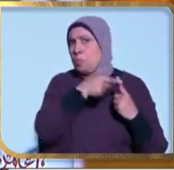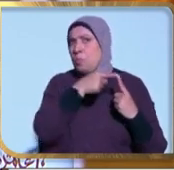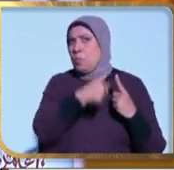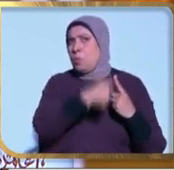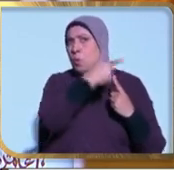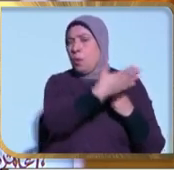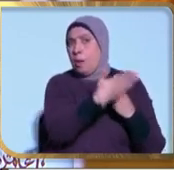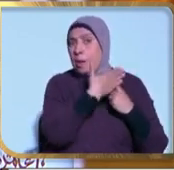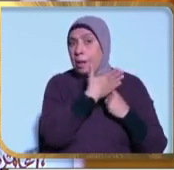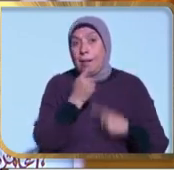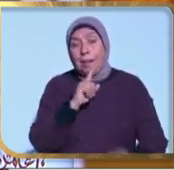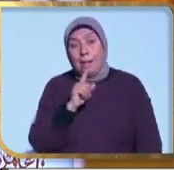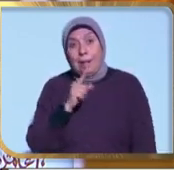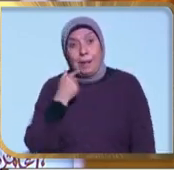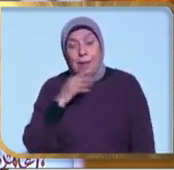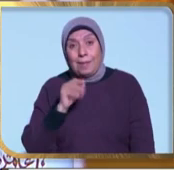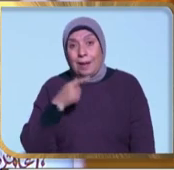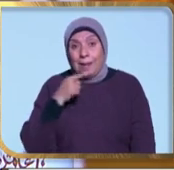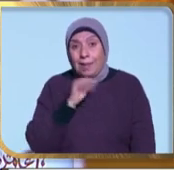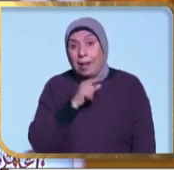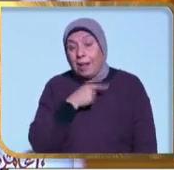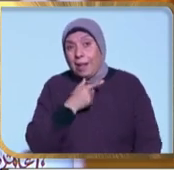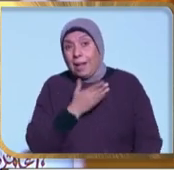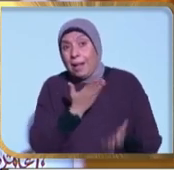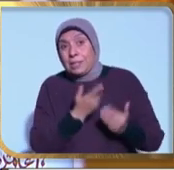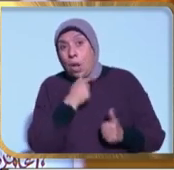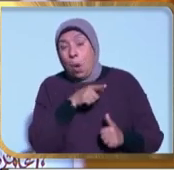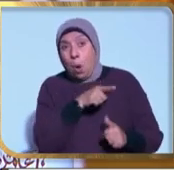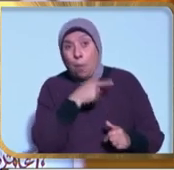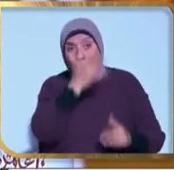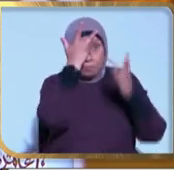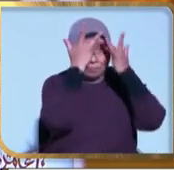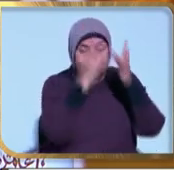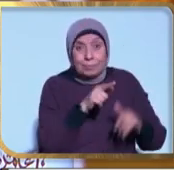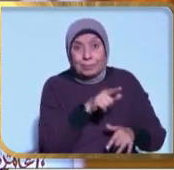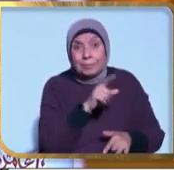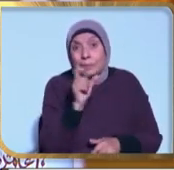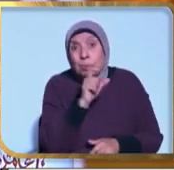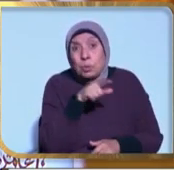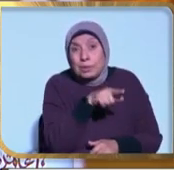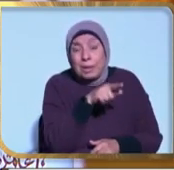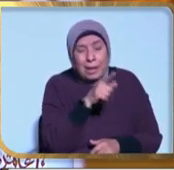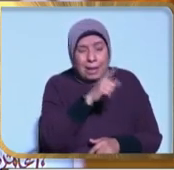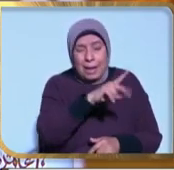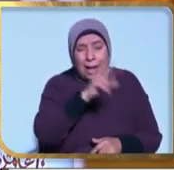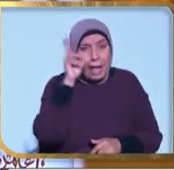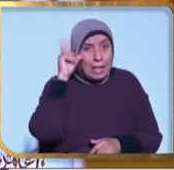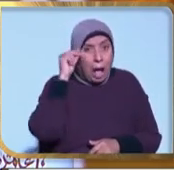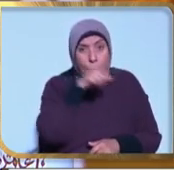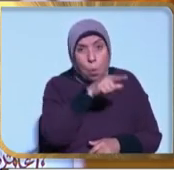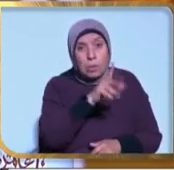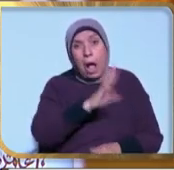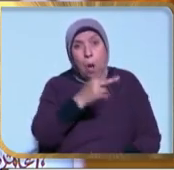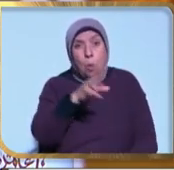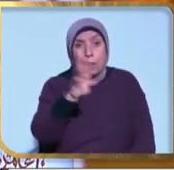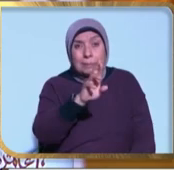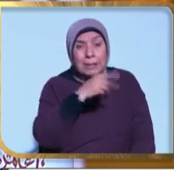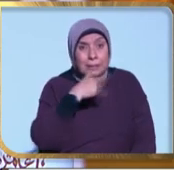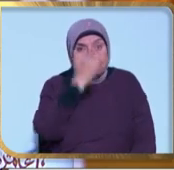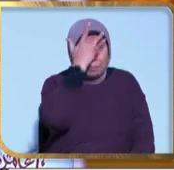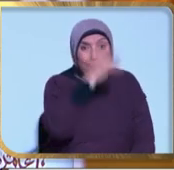ان تبروهم وتقسطوا اليهم ان الله يحب المقسطين ف جاب